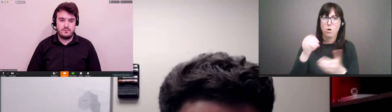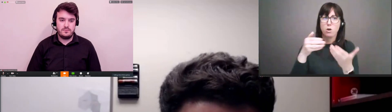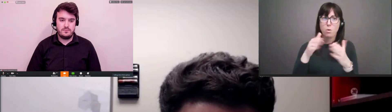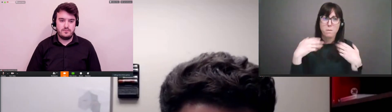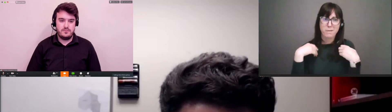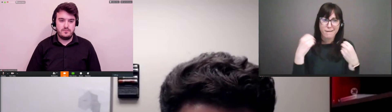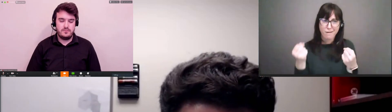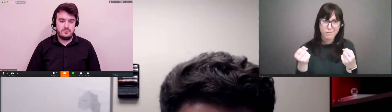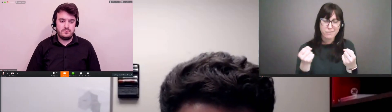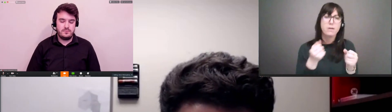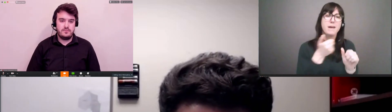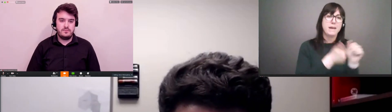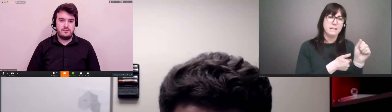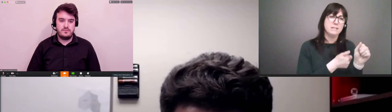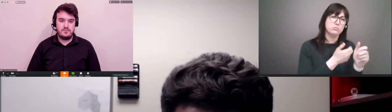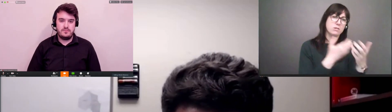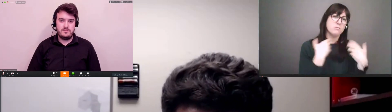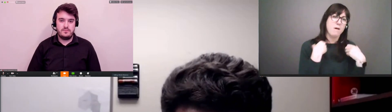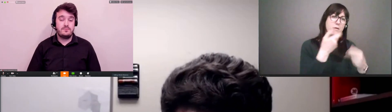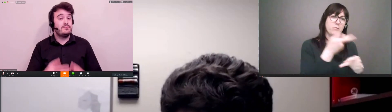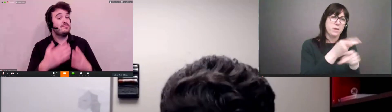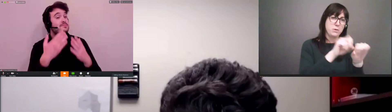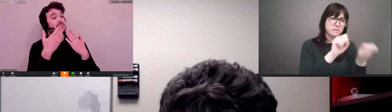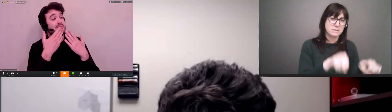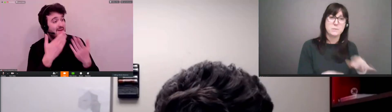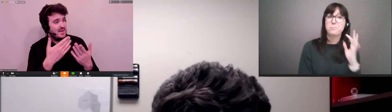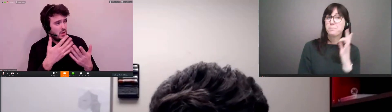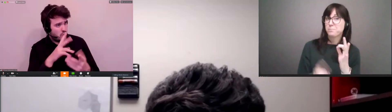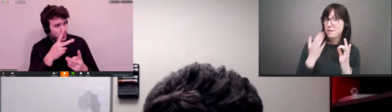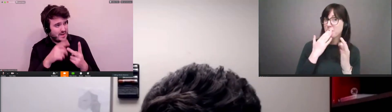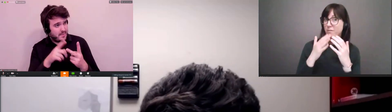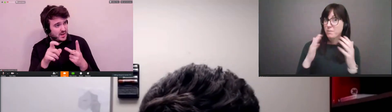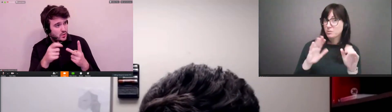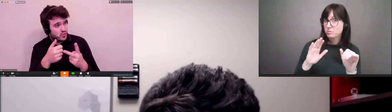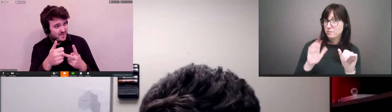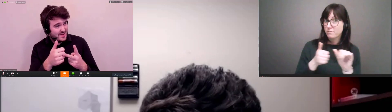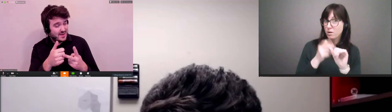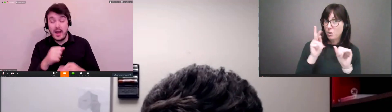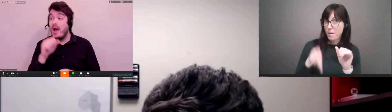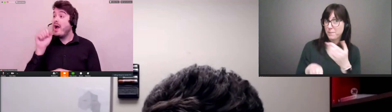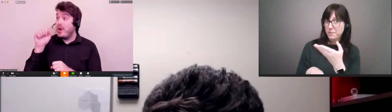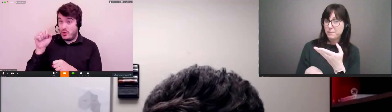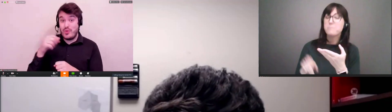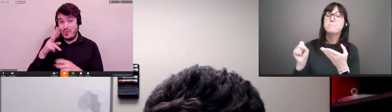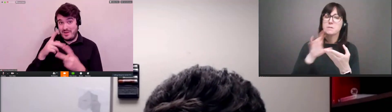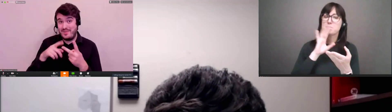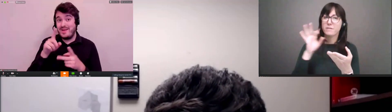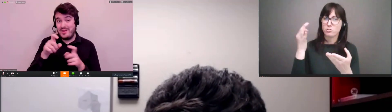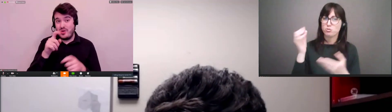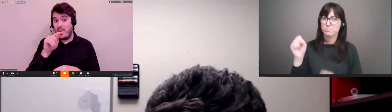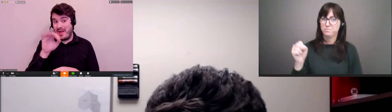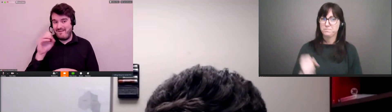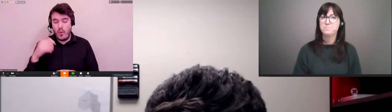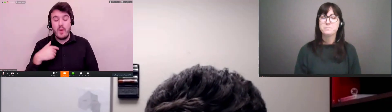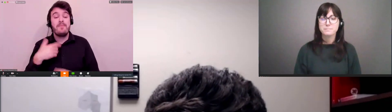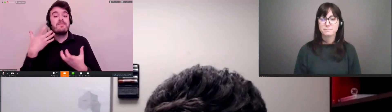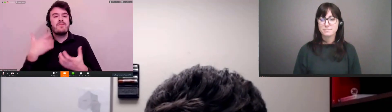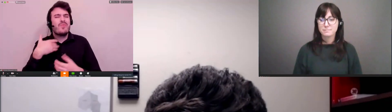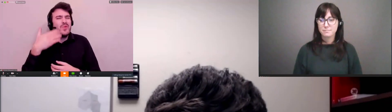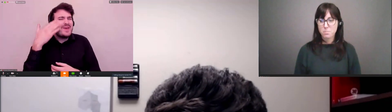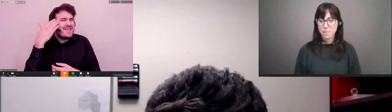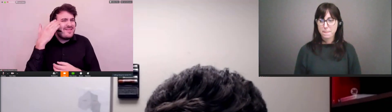healthcare system. Merci. Est-ce qu'il y a un suivi des TFO? Oui, un suivi juste pour savoir, le fait que